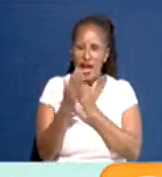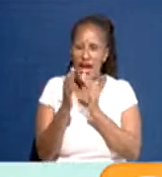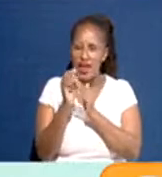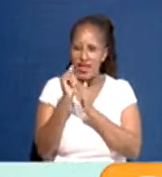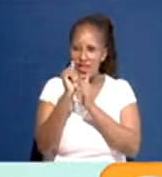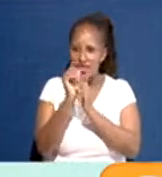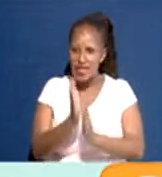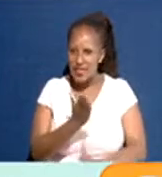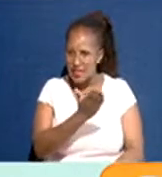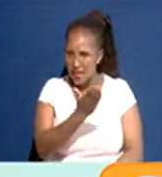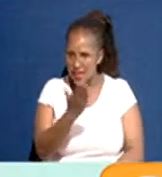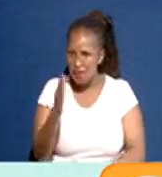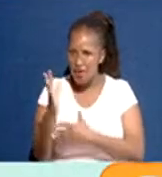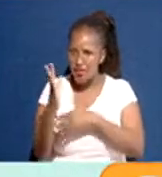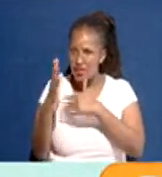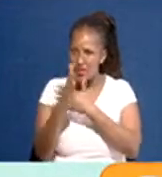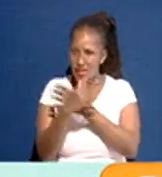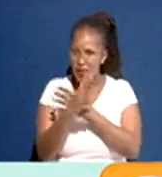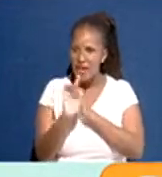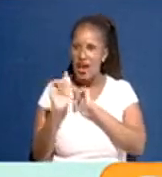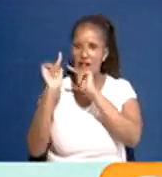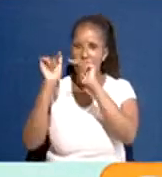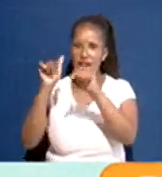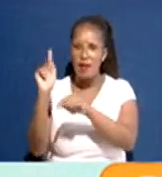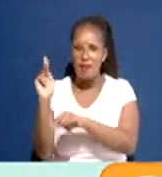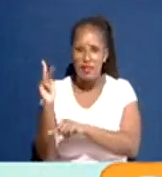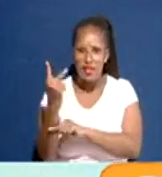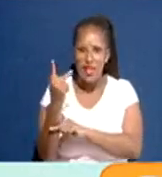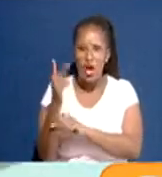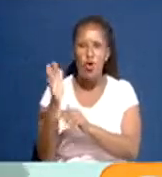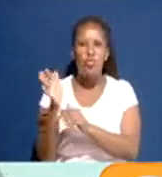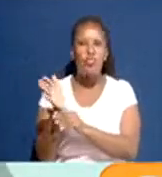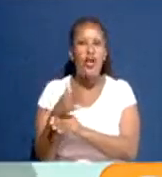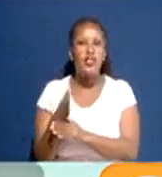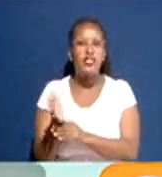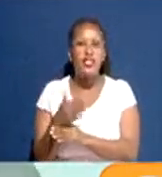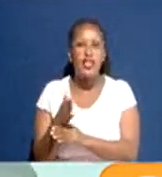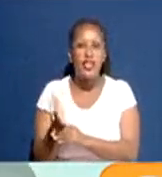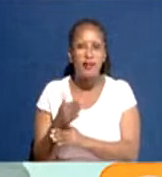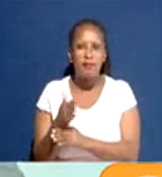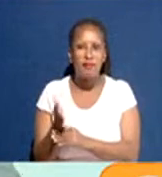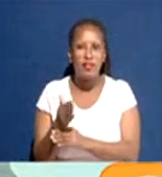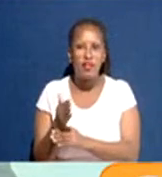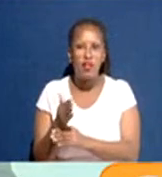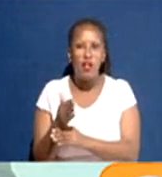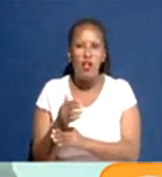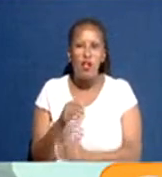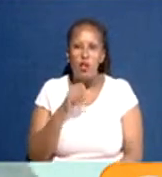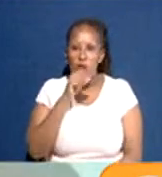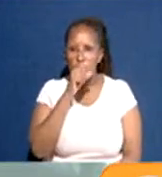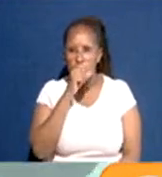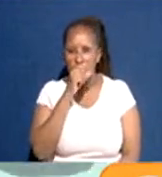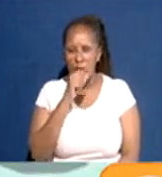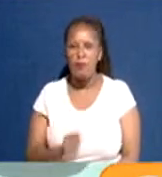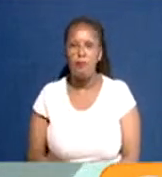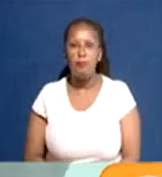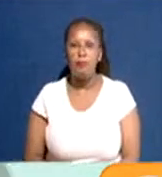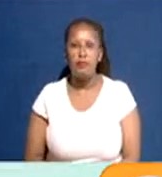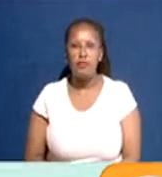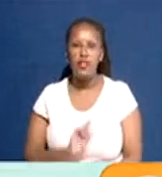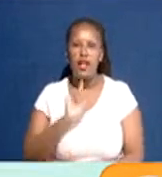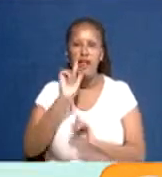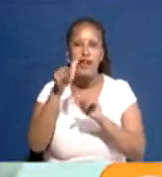wa Ujerumani atakuwa hapa on Thursday. Chancellor wa Ujerumani atakuwa hapa